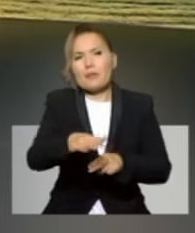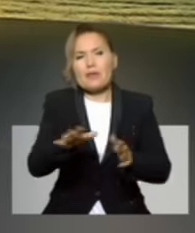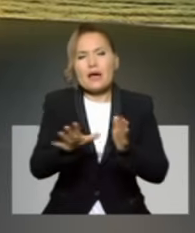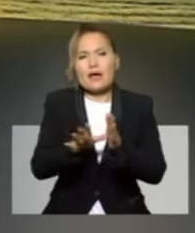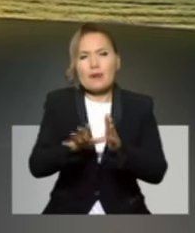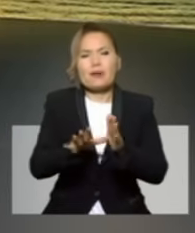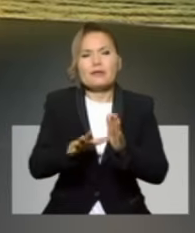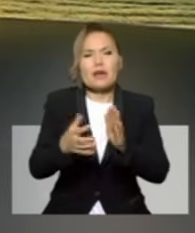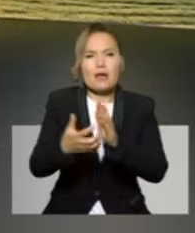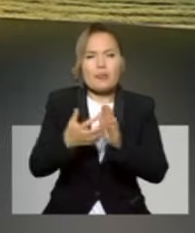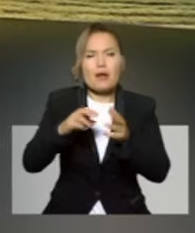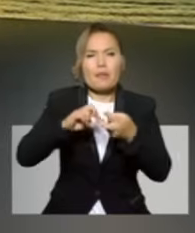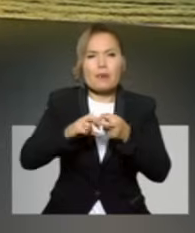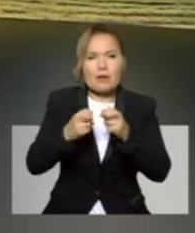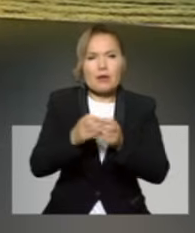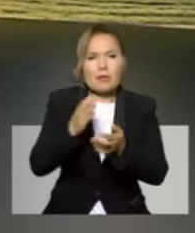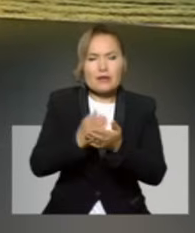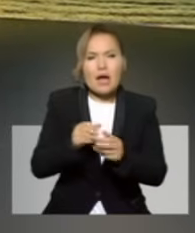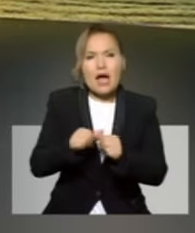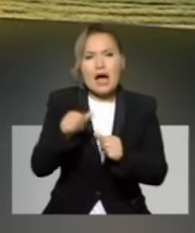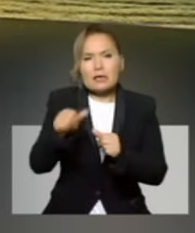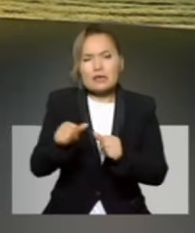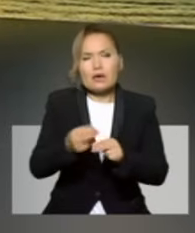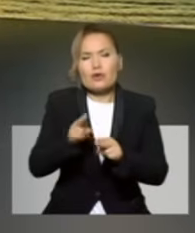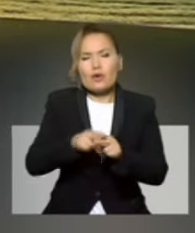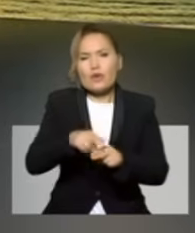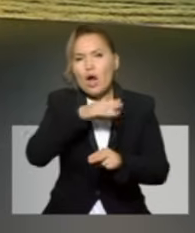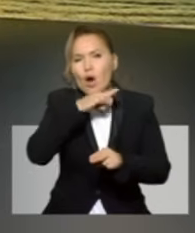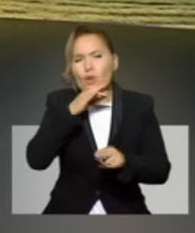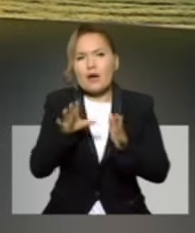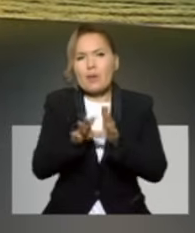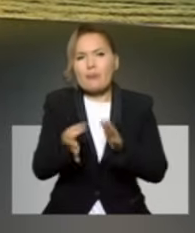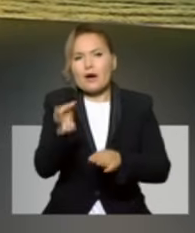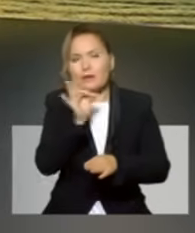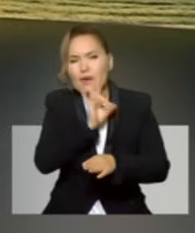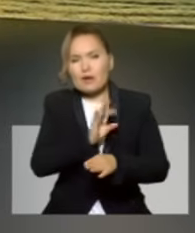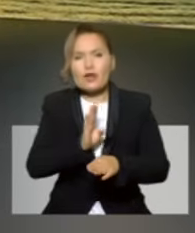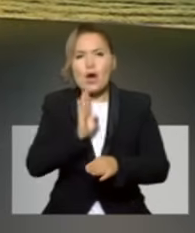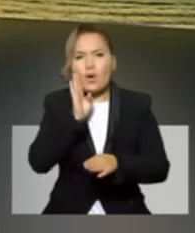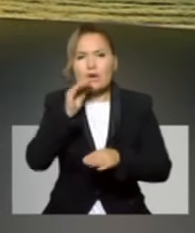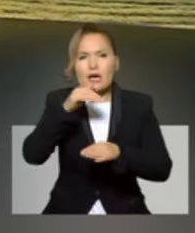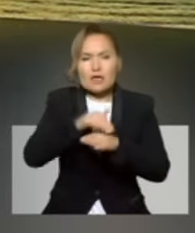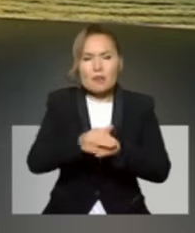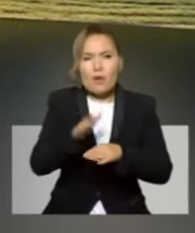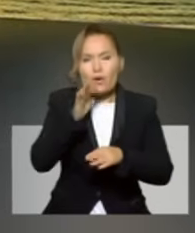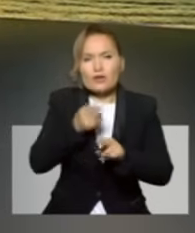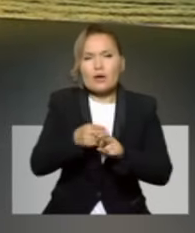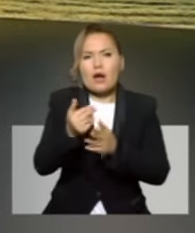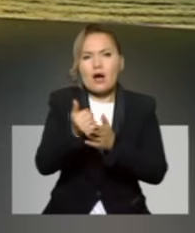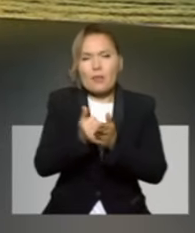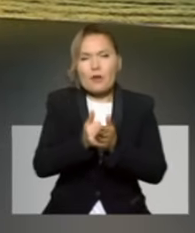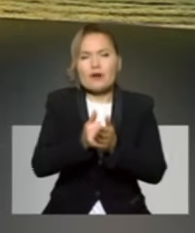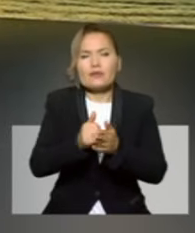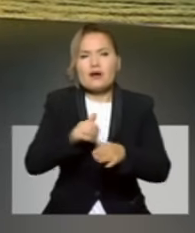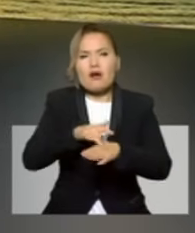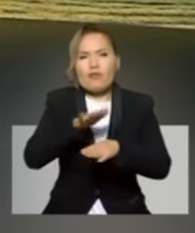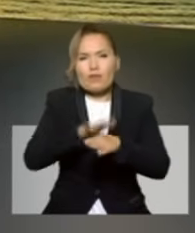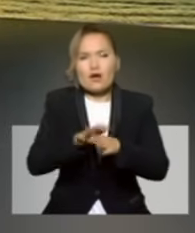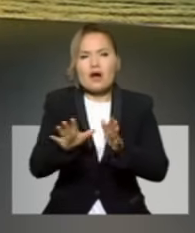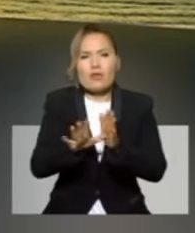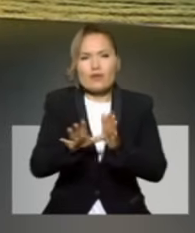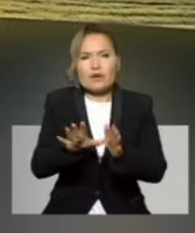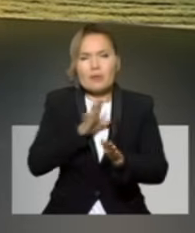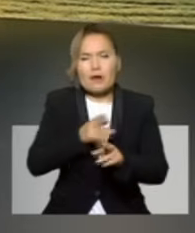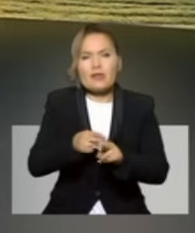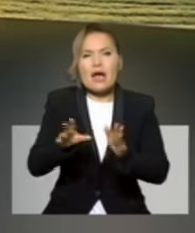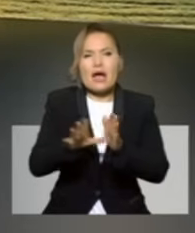электр энергиясының тапшылығы сезіледі. Әсіресе тоқты көп қолданатын таңғы және кешкі уақыттарда қуат қоры күрт азаяды.